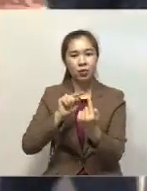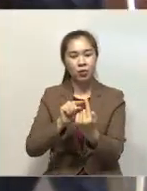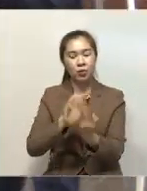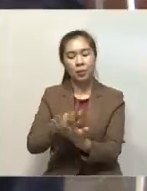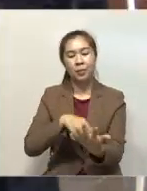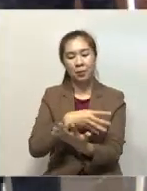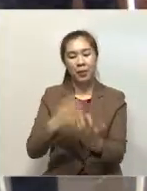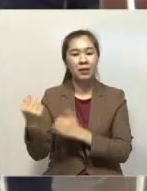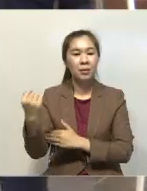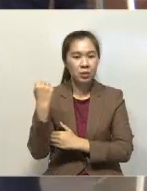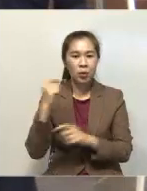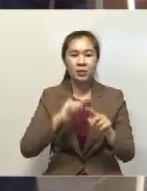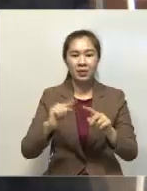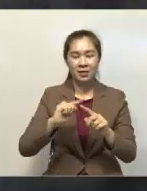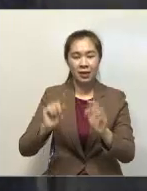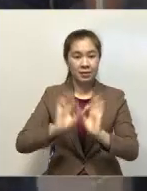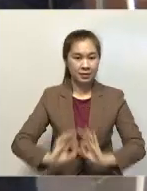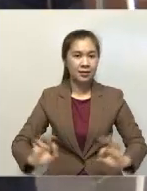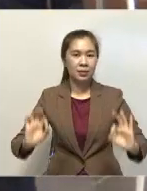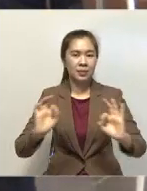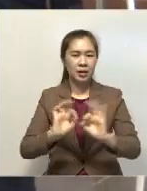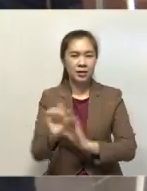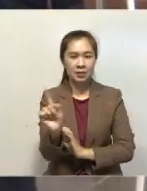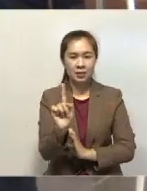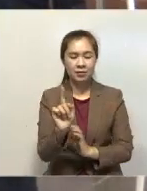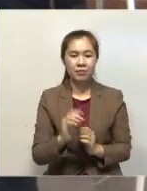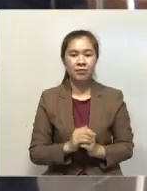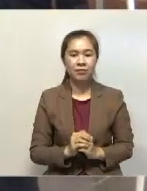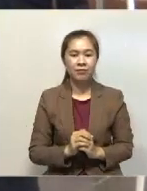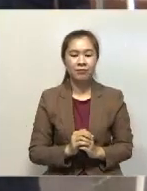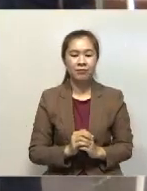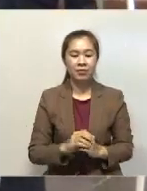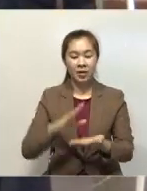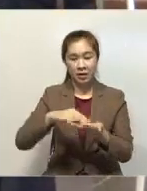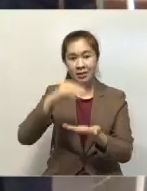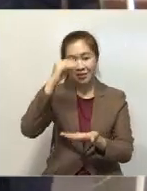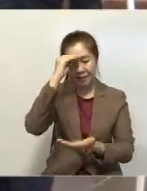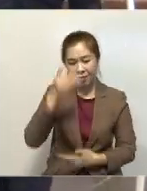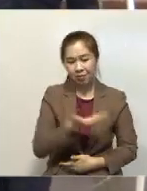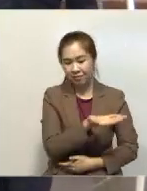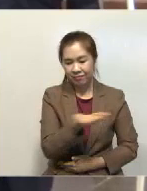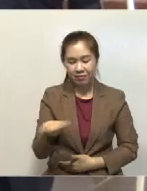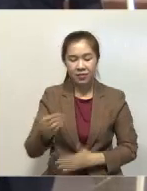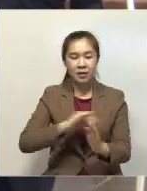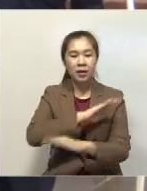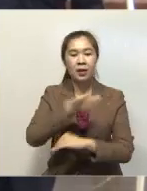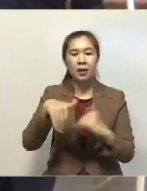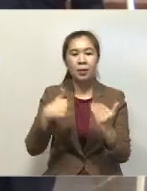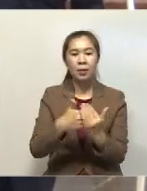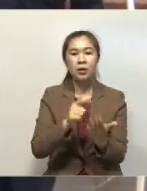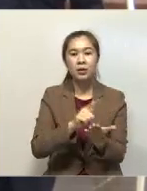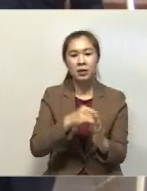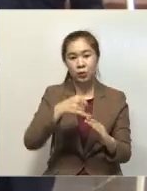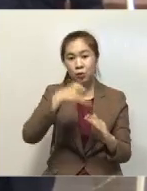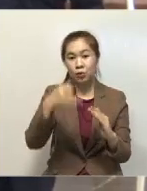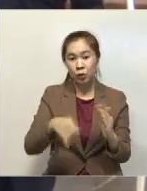างๆนะครับแล้วก็สิ่งสำคัญที่สุดก็คือนักศึกษาวปอทุกคนนะครับที่ออกไปแล้วเนี่ยเรามีความมุ่